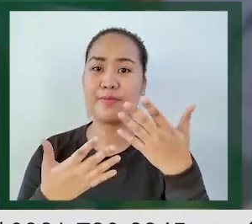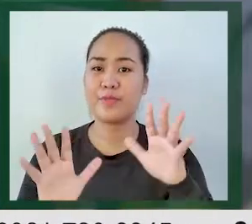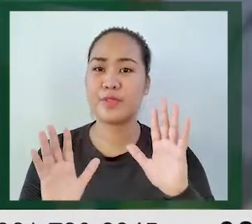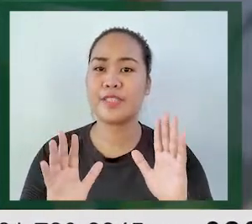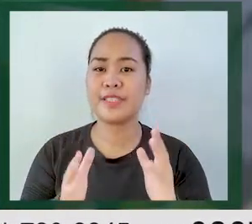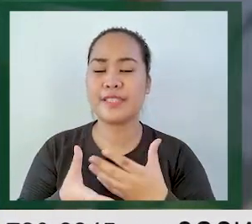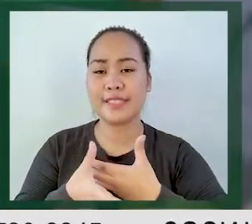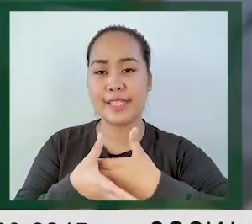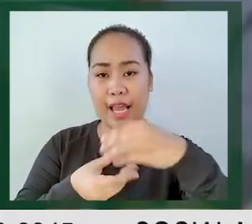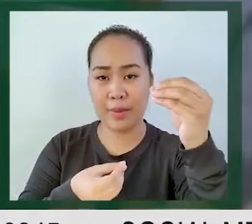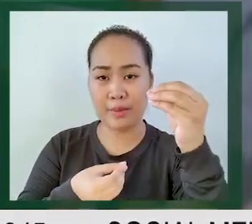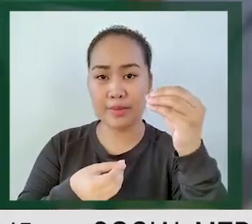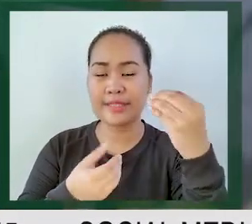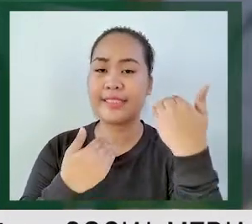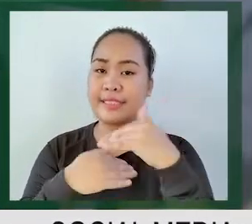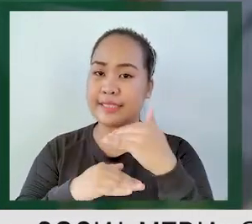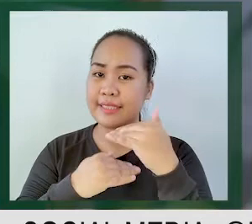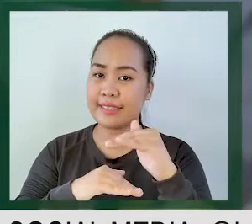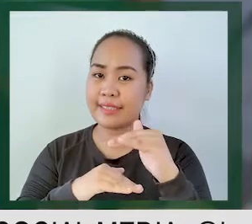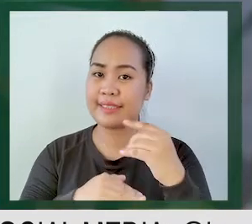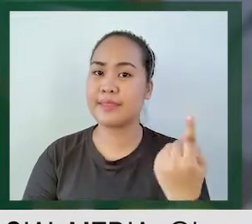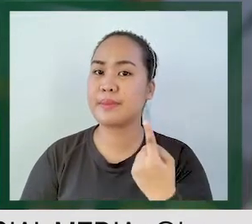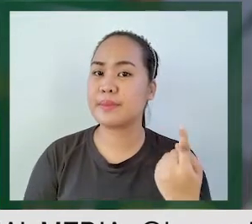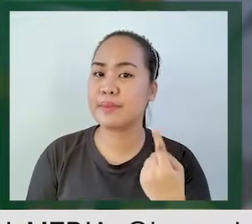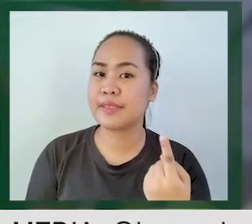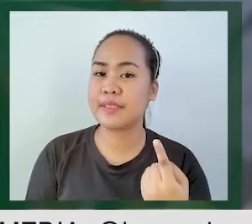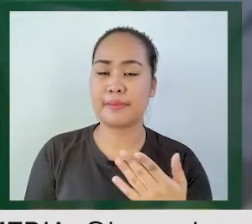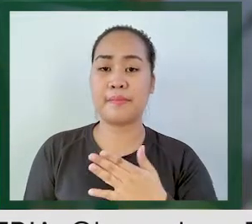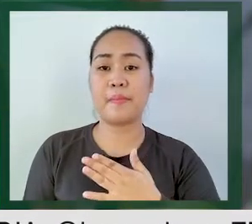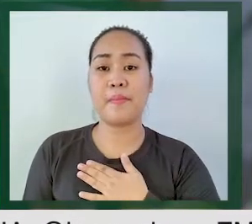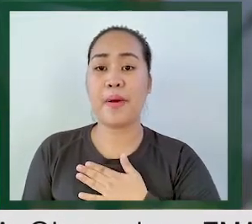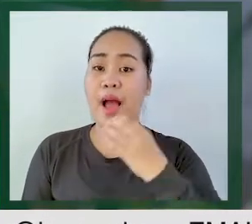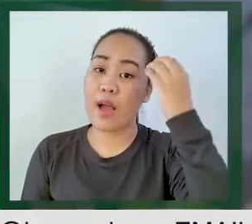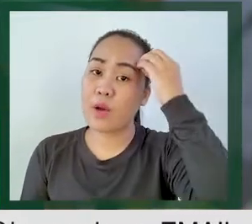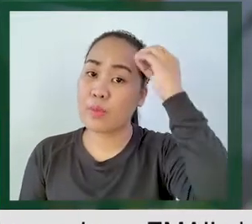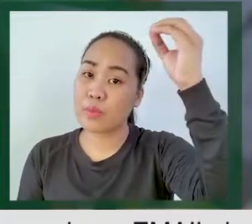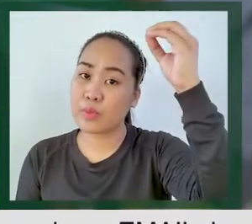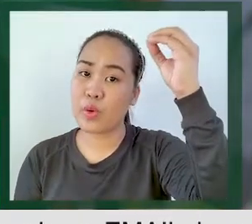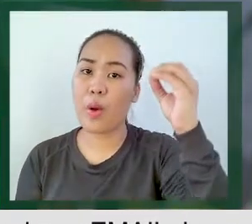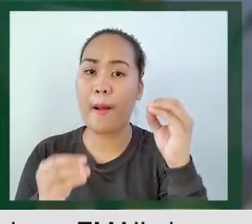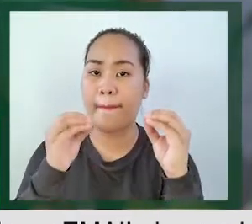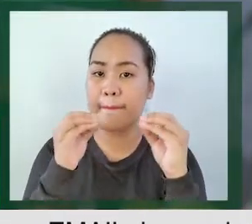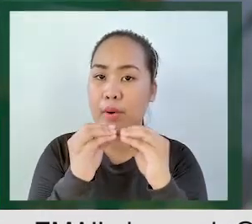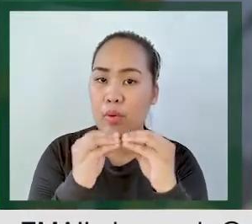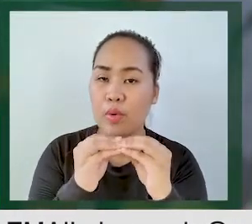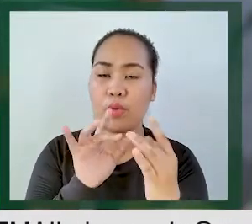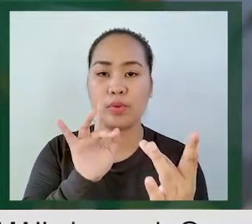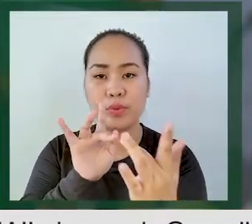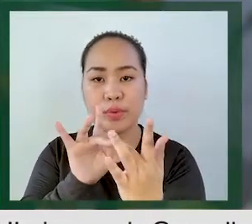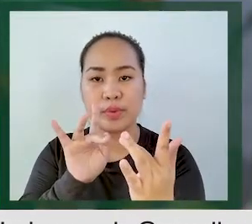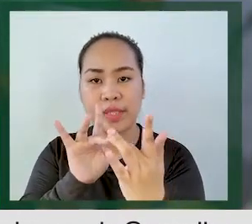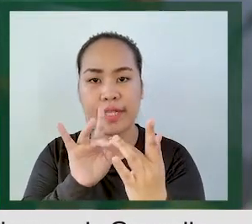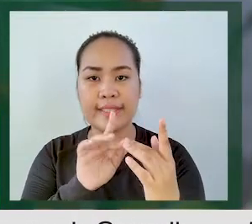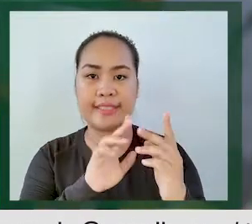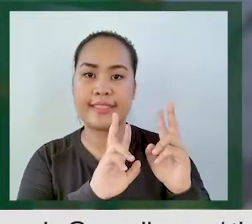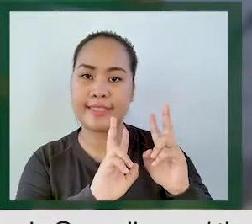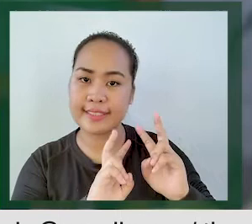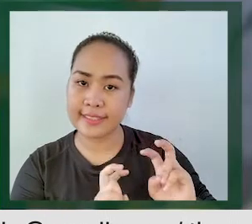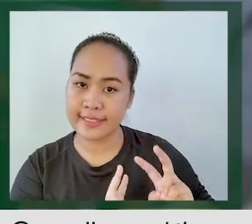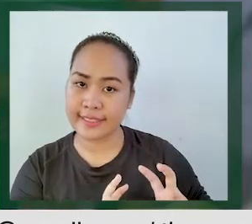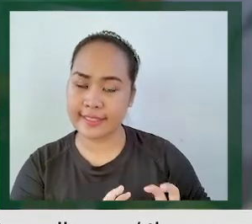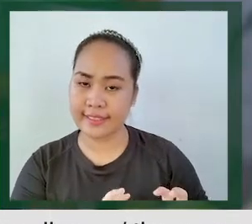para po mas mapadali ang contact tracing, no, for easy contact tracing, please, no, make a list na of your